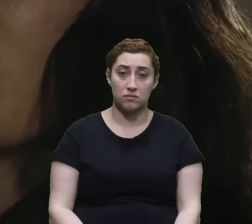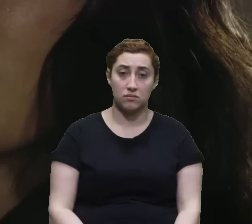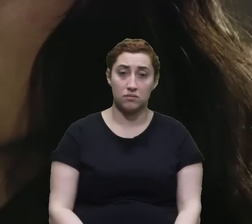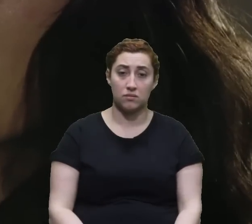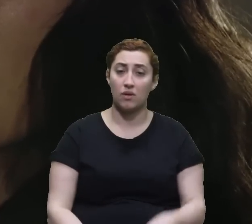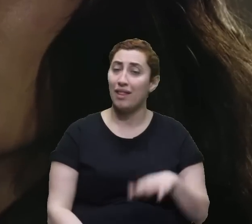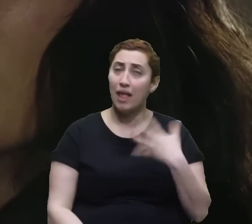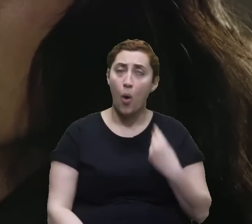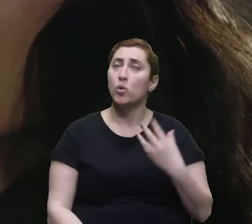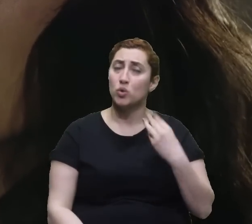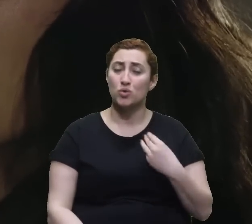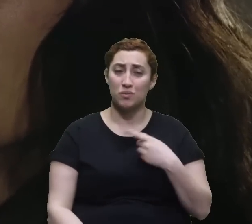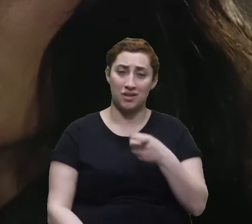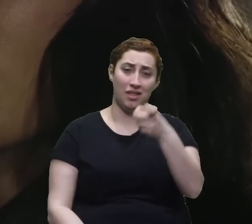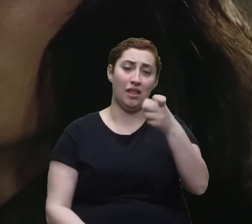Ne olursa olsun.